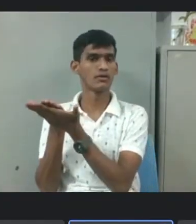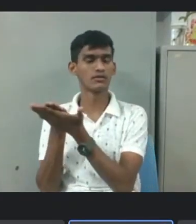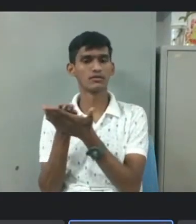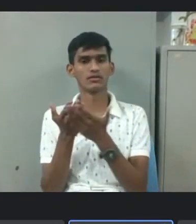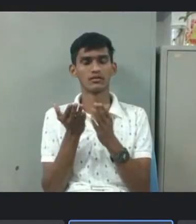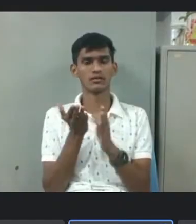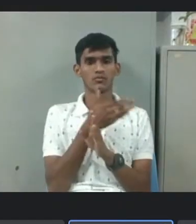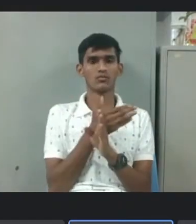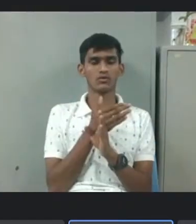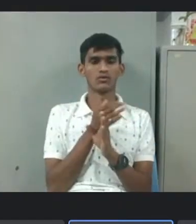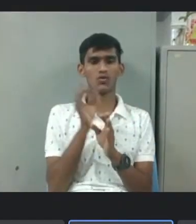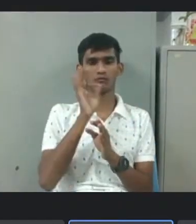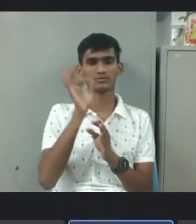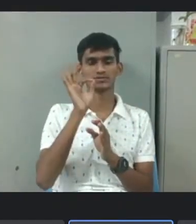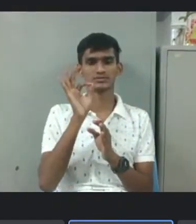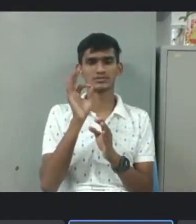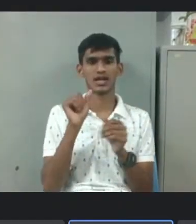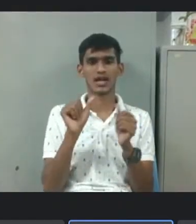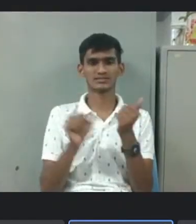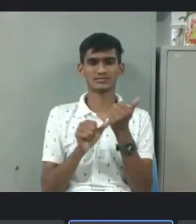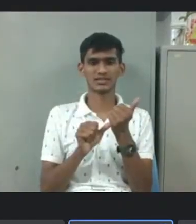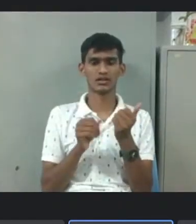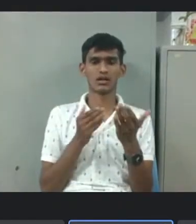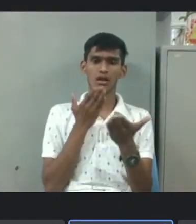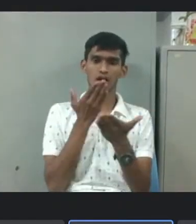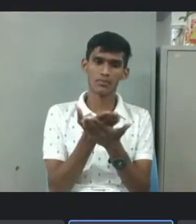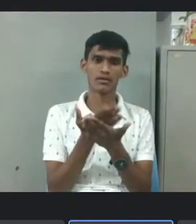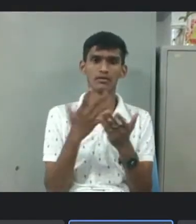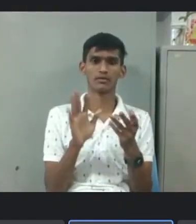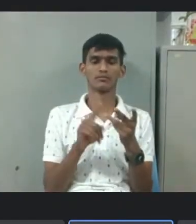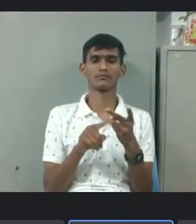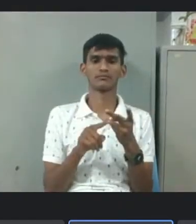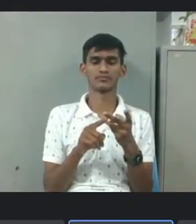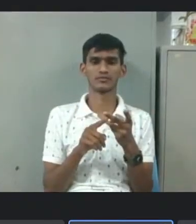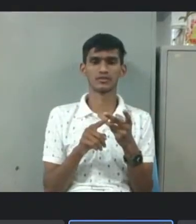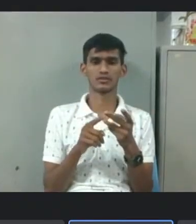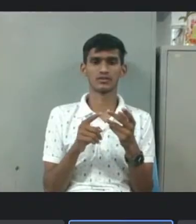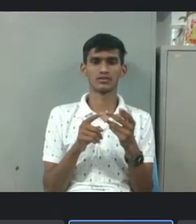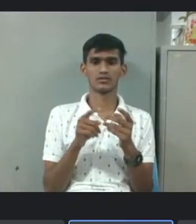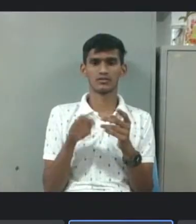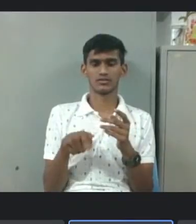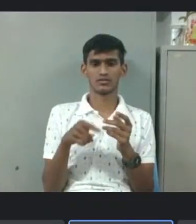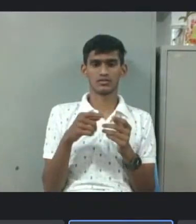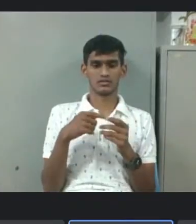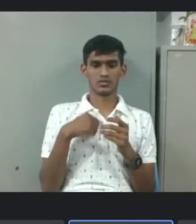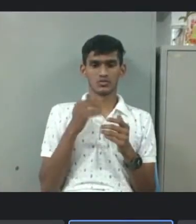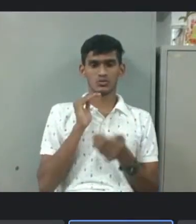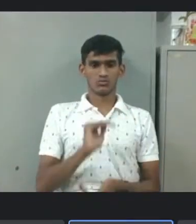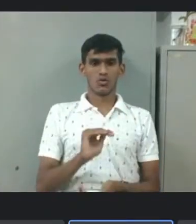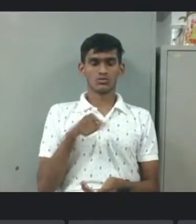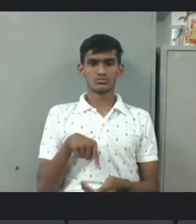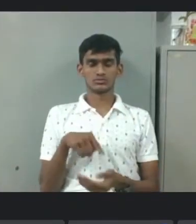പോയി. അവിടെ ആൾക്കാരുണ്ട്, റെക്കമെൻഡേഷൻ എന്താ ഞങ്ങൾക്ക് അറിയില്ല. പക്ഷെ നമ്മൾ ആ കുട്ടിക്ക് ഭയങ്കര നിരാശയായി. കാരണം ഇത്രയും